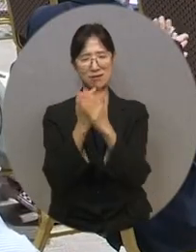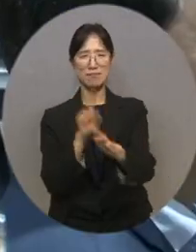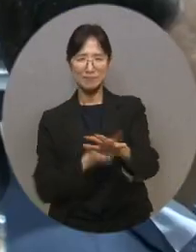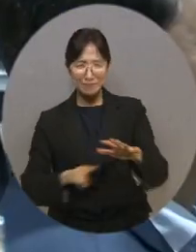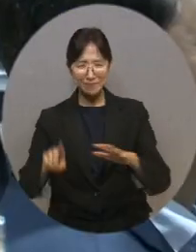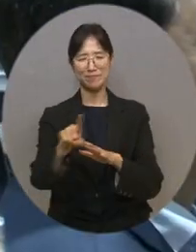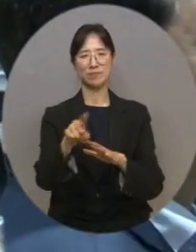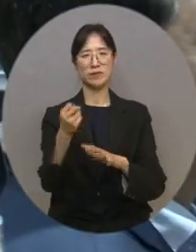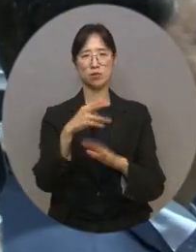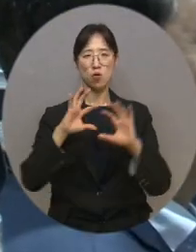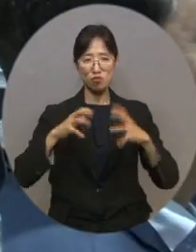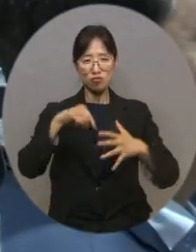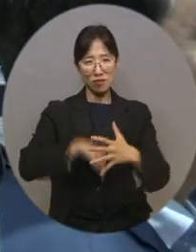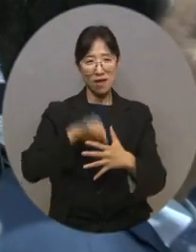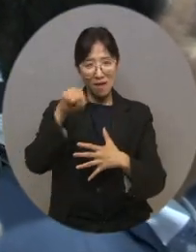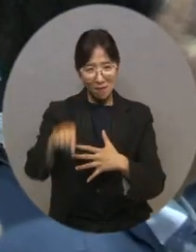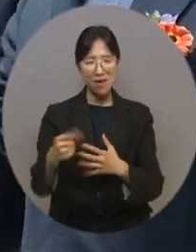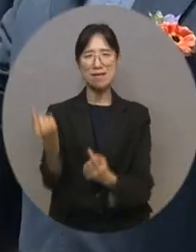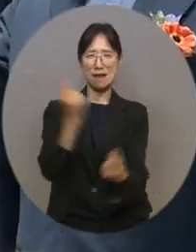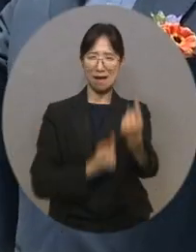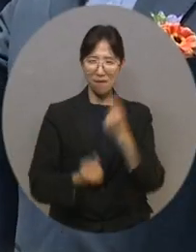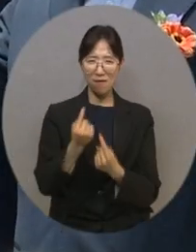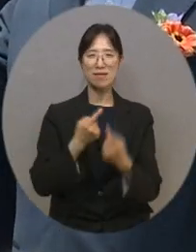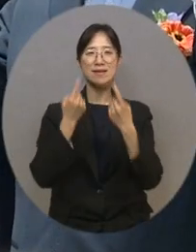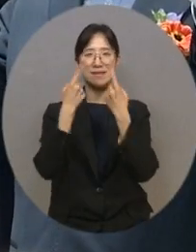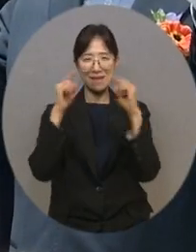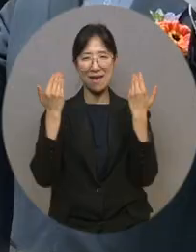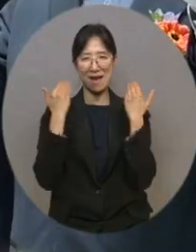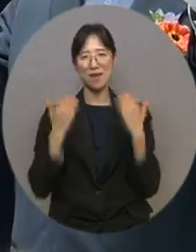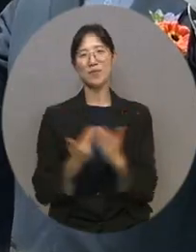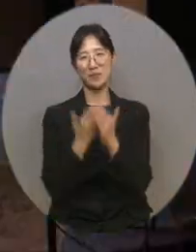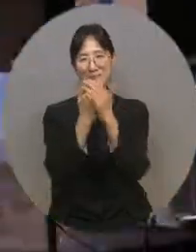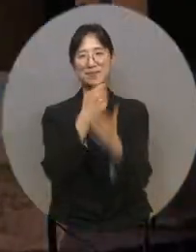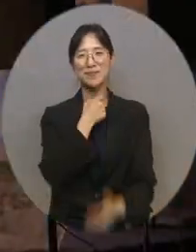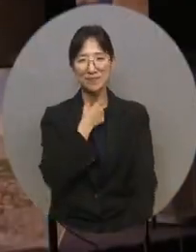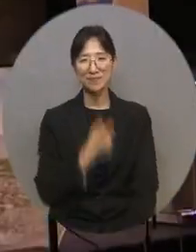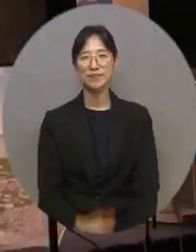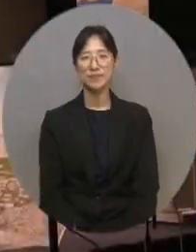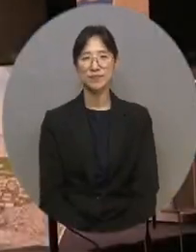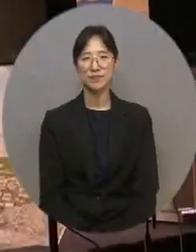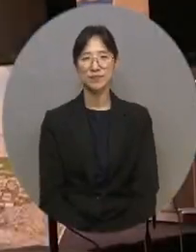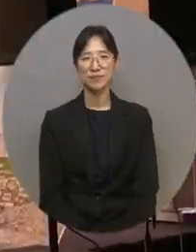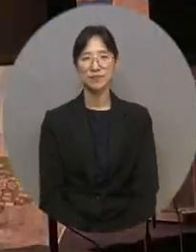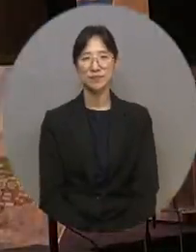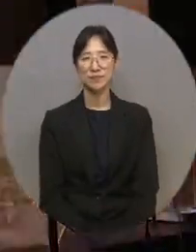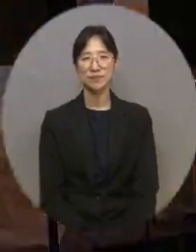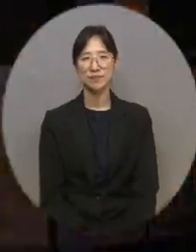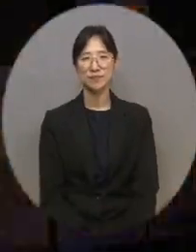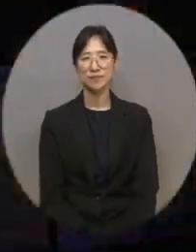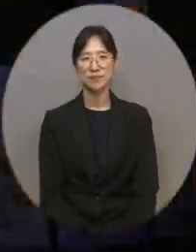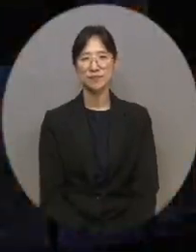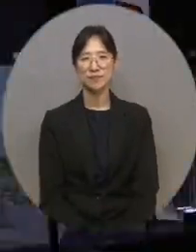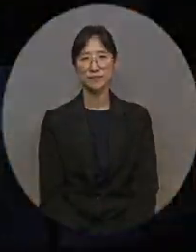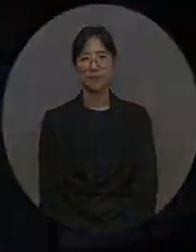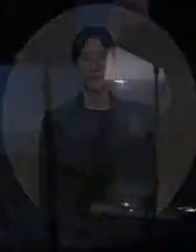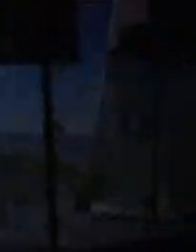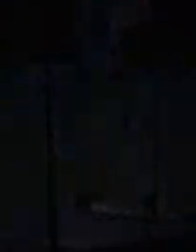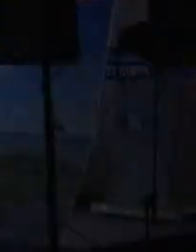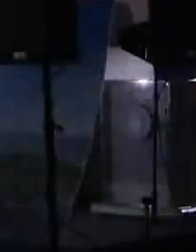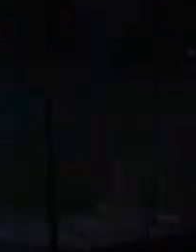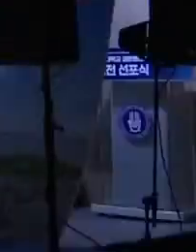대학, 국내외에서 찾아오는 대학으로 성장하길 기대해봅니다. 복지TV 전북방송 안정진입니다.